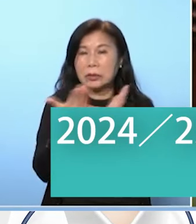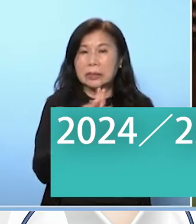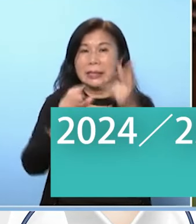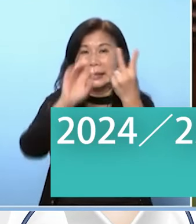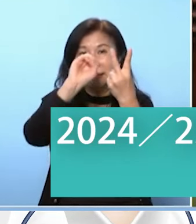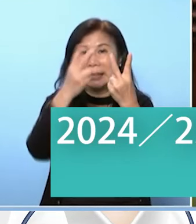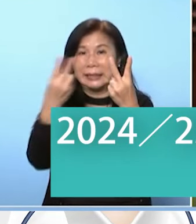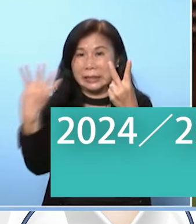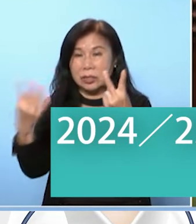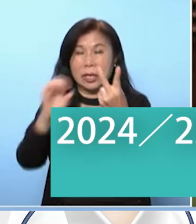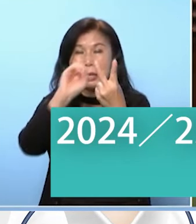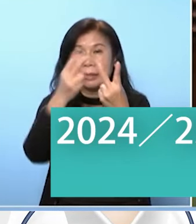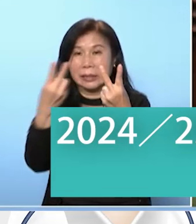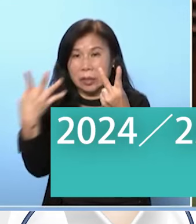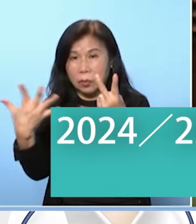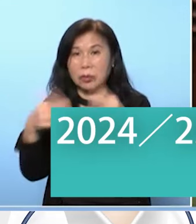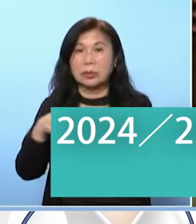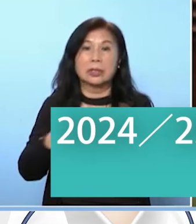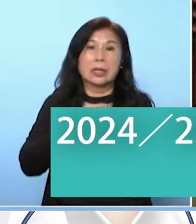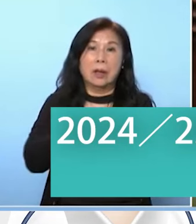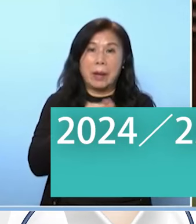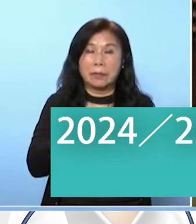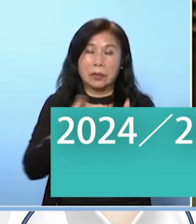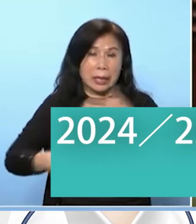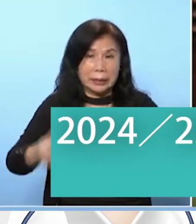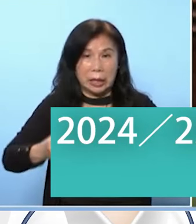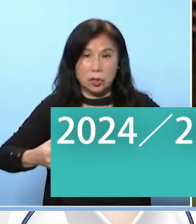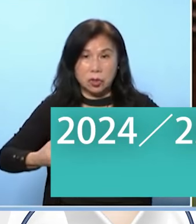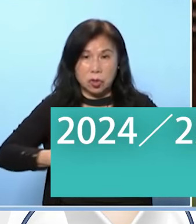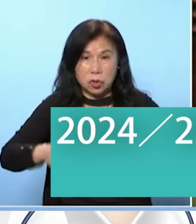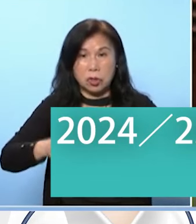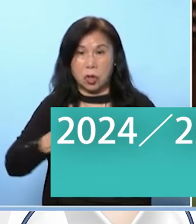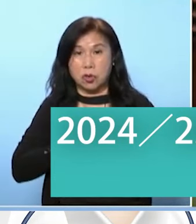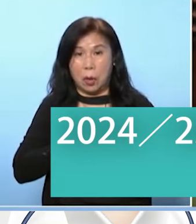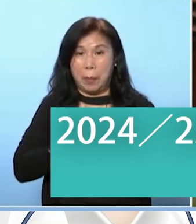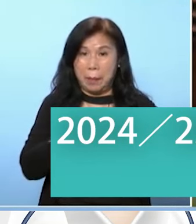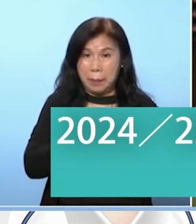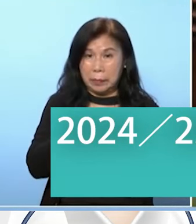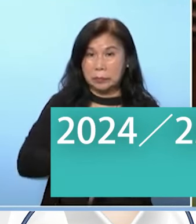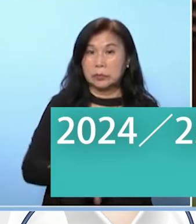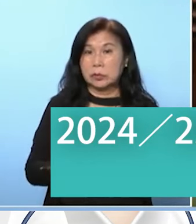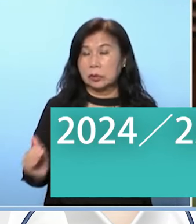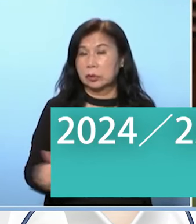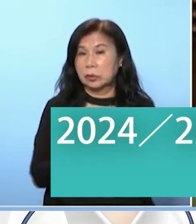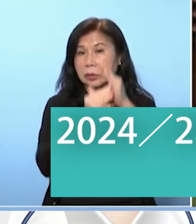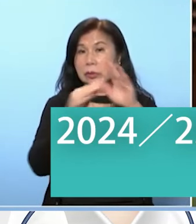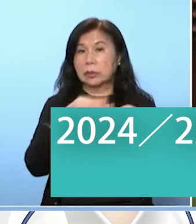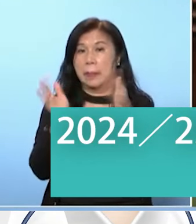2024-2025年度在醫療衛生範疇的經常開支預算是達到